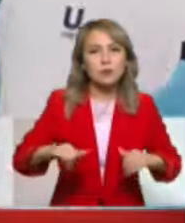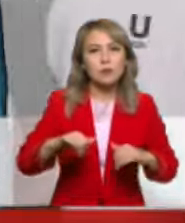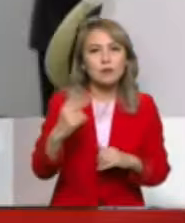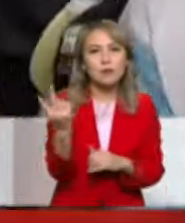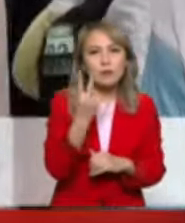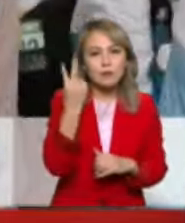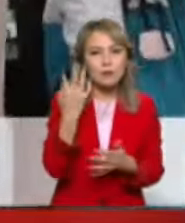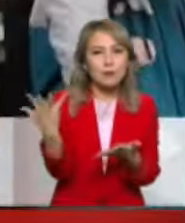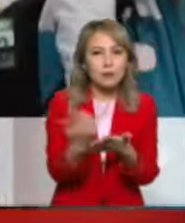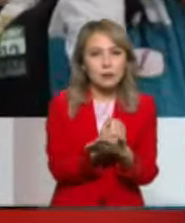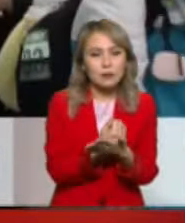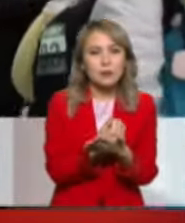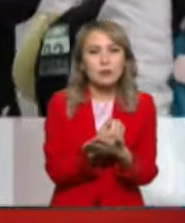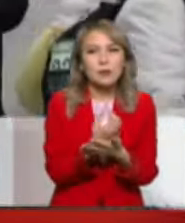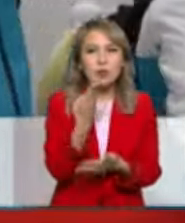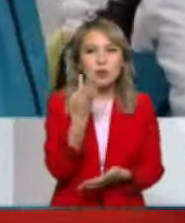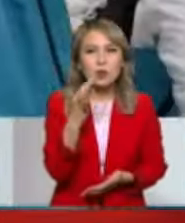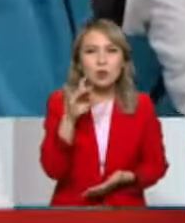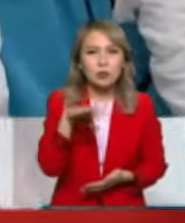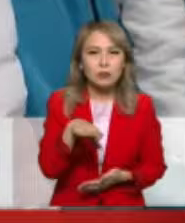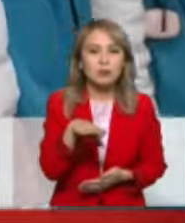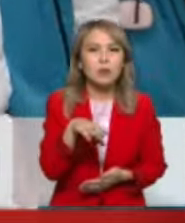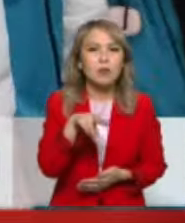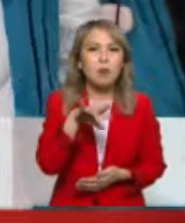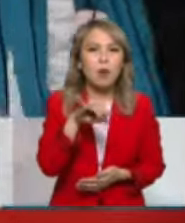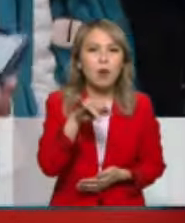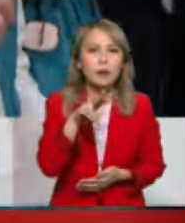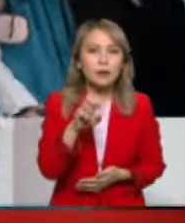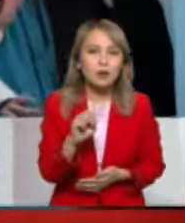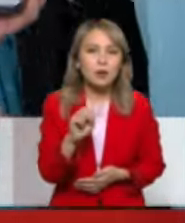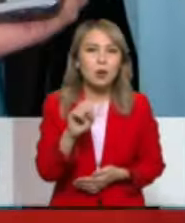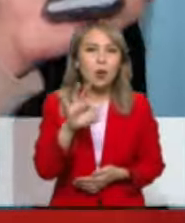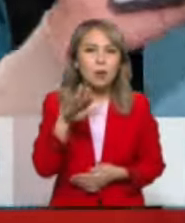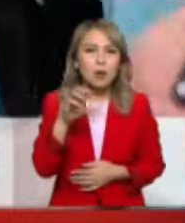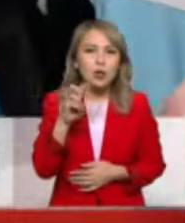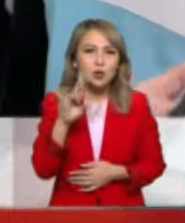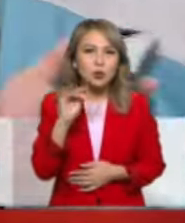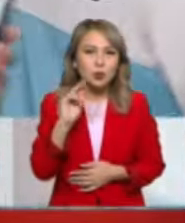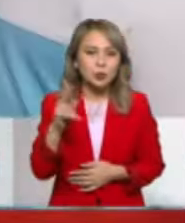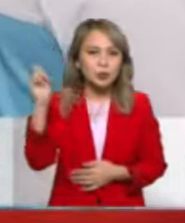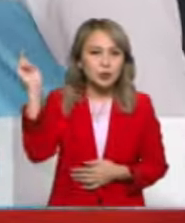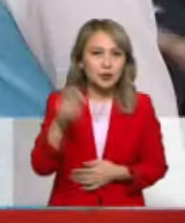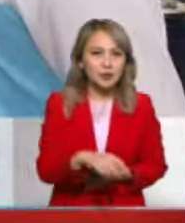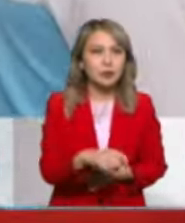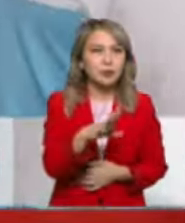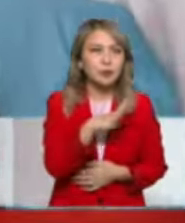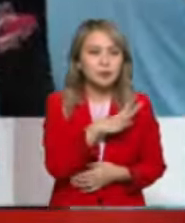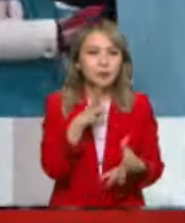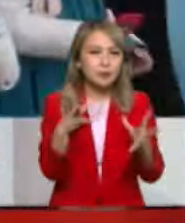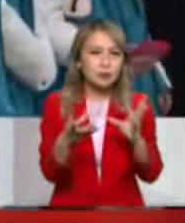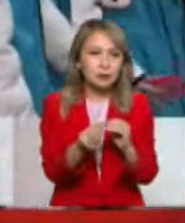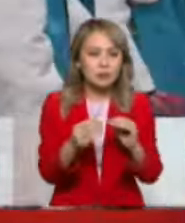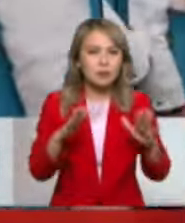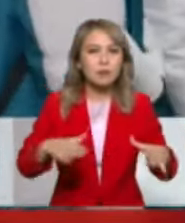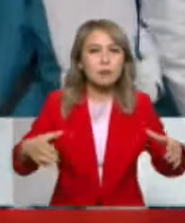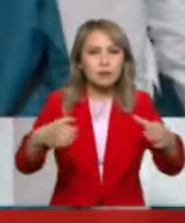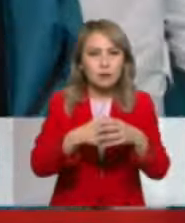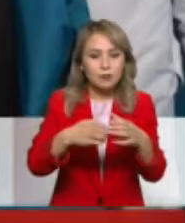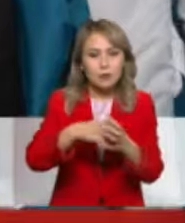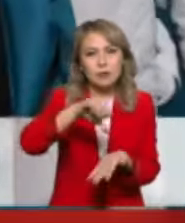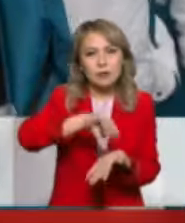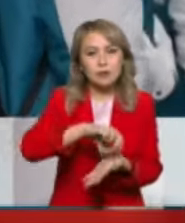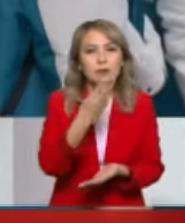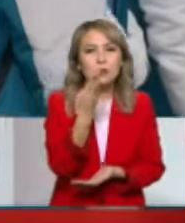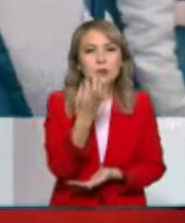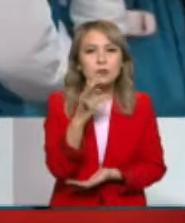2-ші жүлдені салған шорт-трекші Полина Амельчук қазір келіп қонды. Мұнда жалпы ұлттық құраманың шорт-трекшілері де